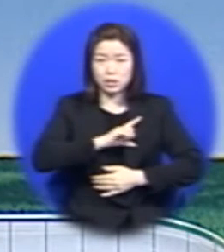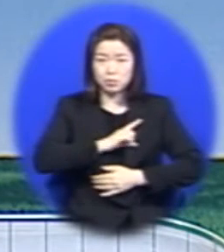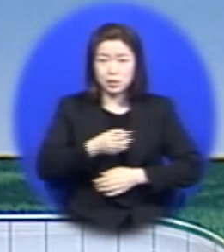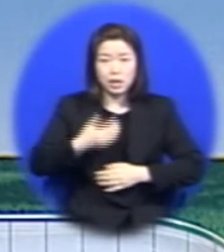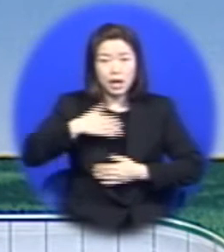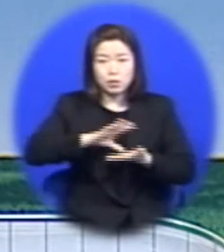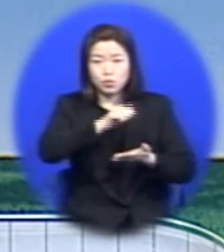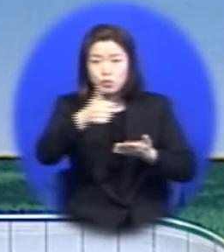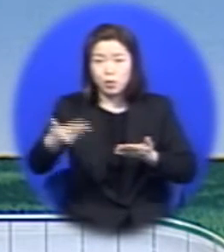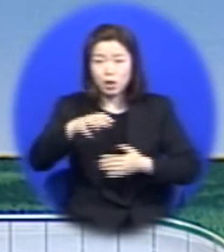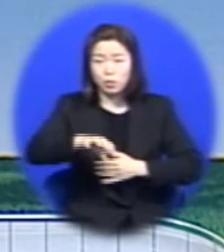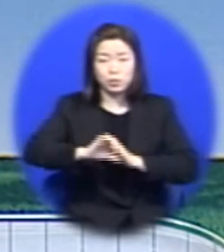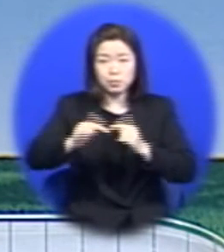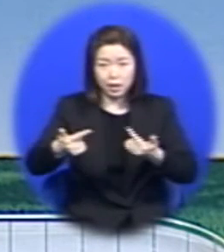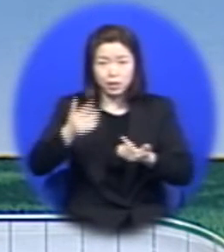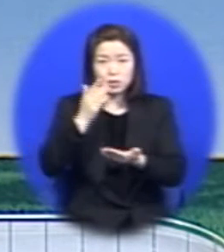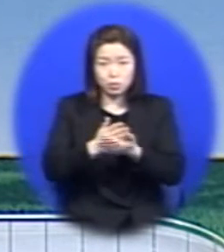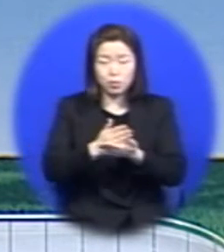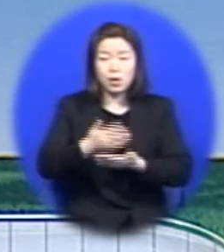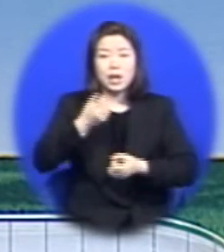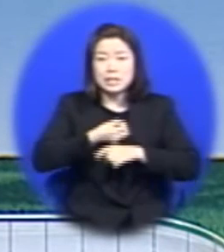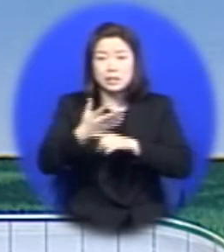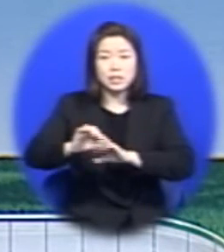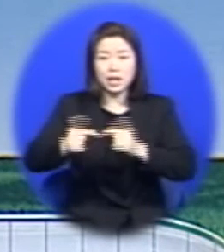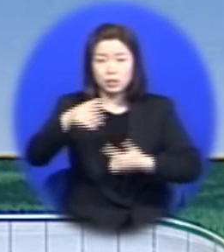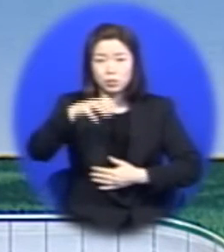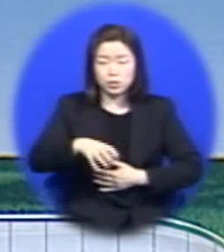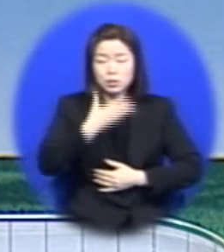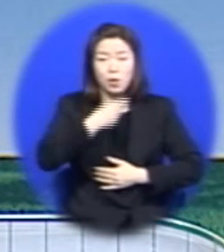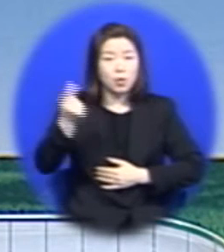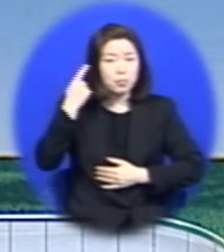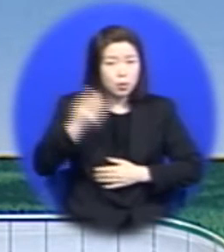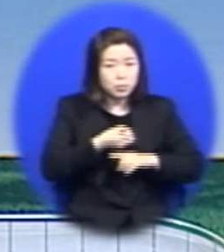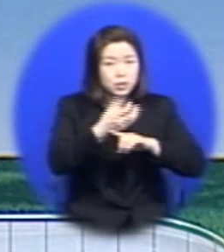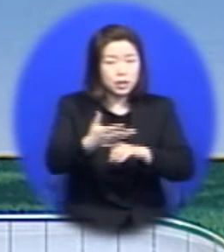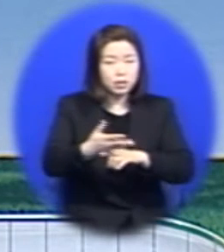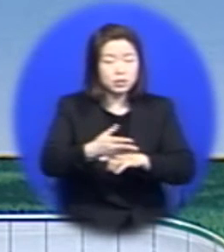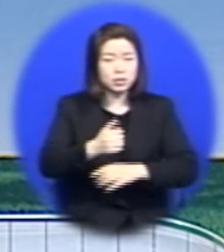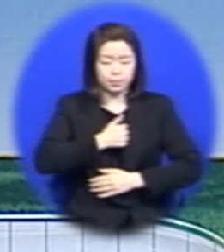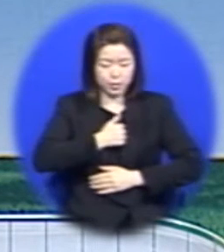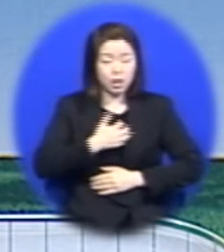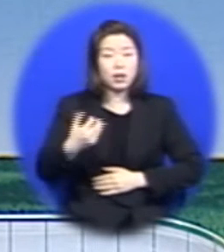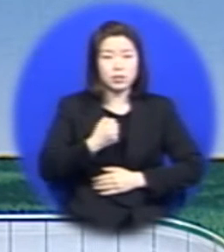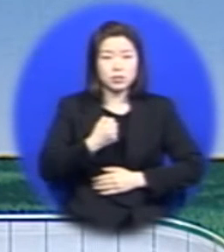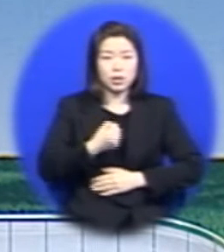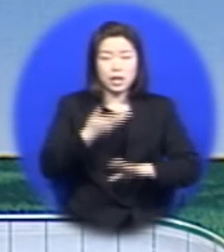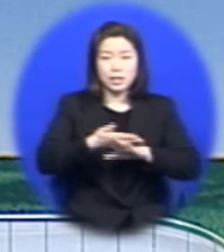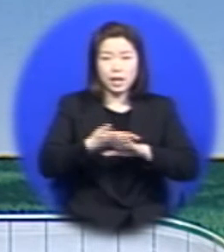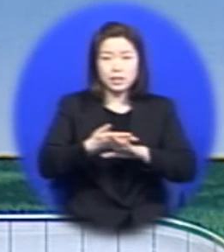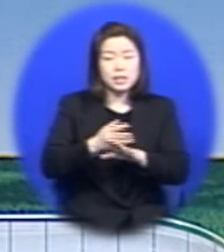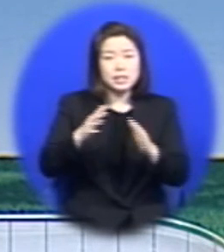말고 알려지지 않은 곳에서 복음을 전하는 것을 명예로 삼았습니다. 나는 남이 닦아놓은